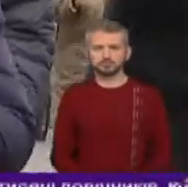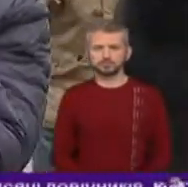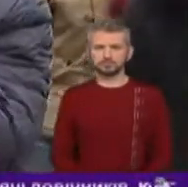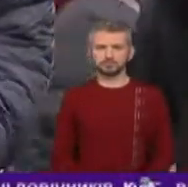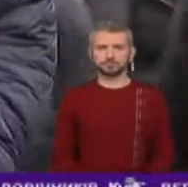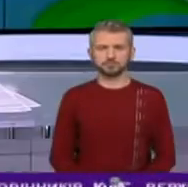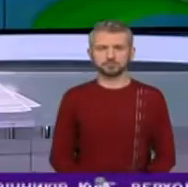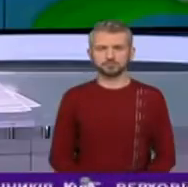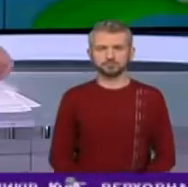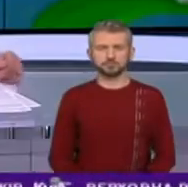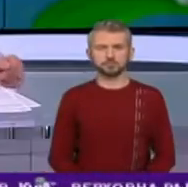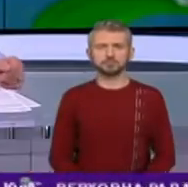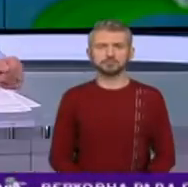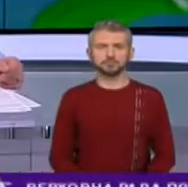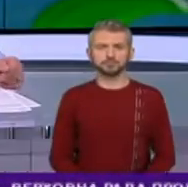Київ.